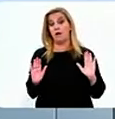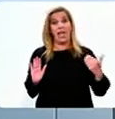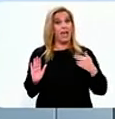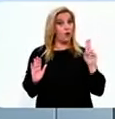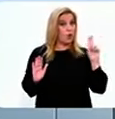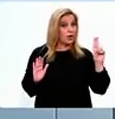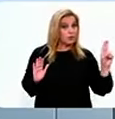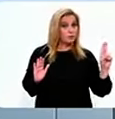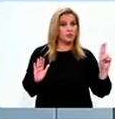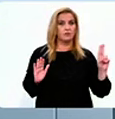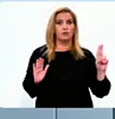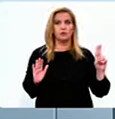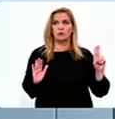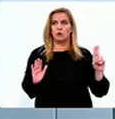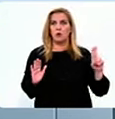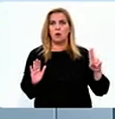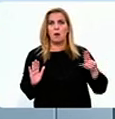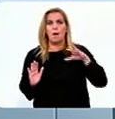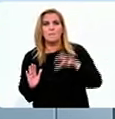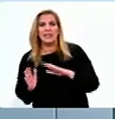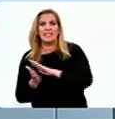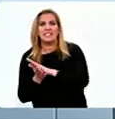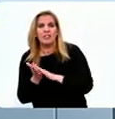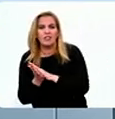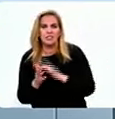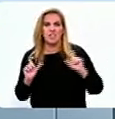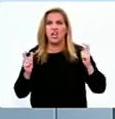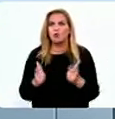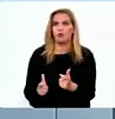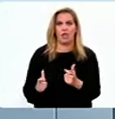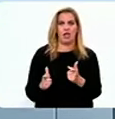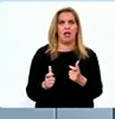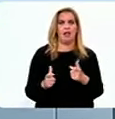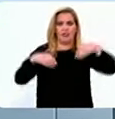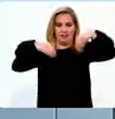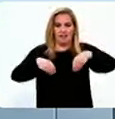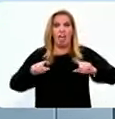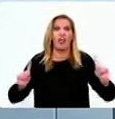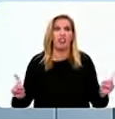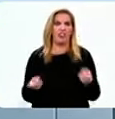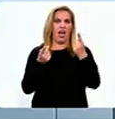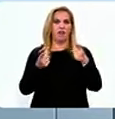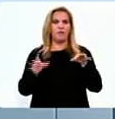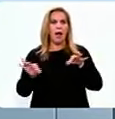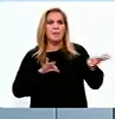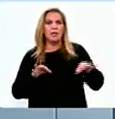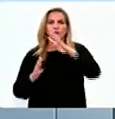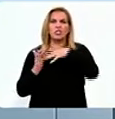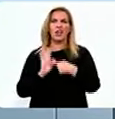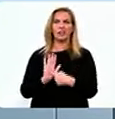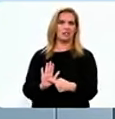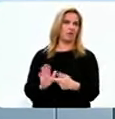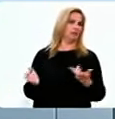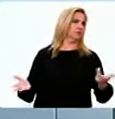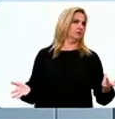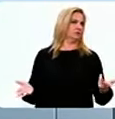τα πατρίστησια οικογένεια, τα θαύματα στην Κολυμπήθρα, η καταγραφή των περιουσιακών στοιχείων κατά τον τρόπο που έγινε, το